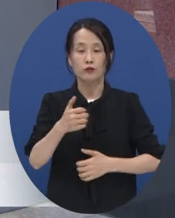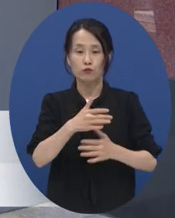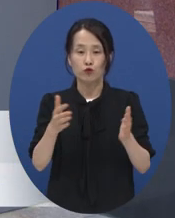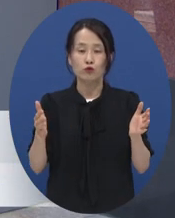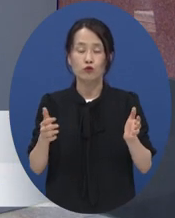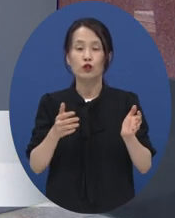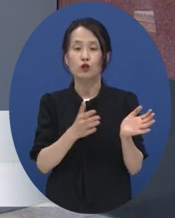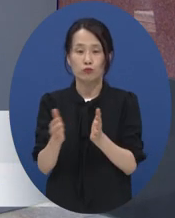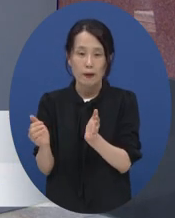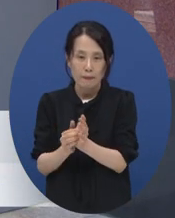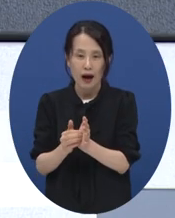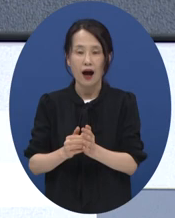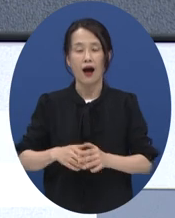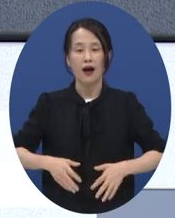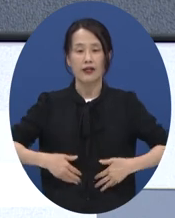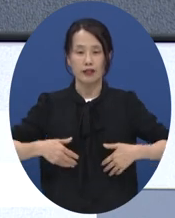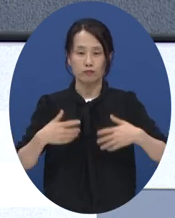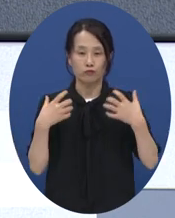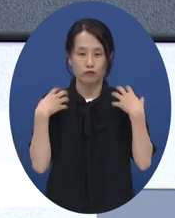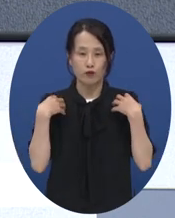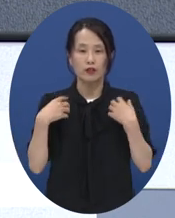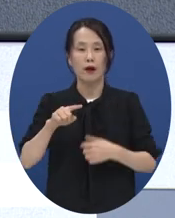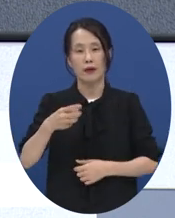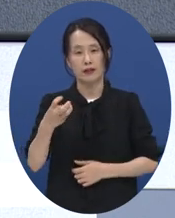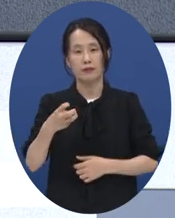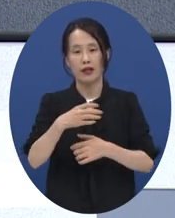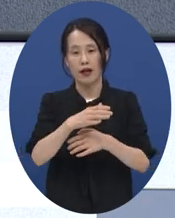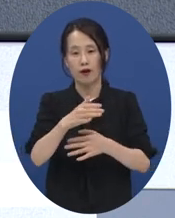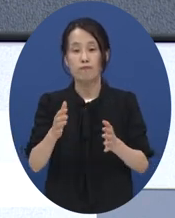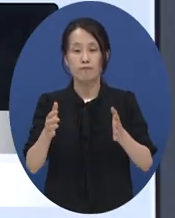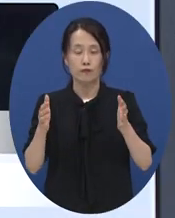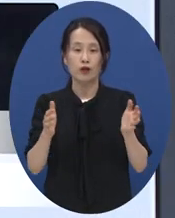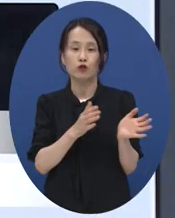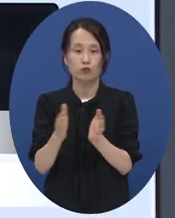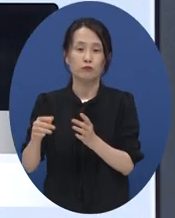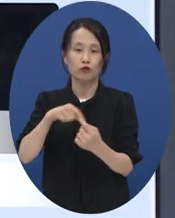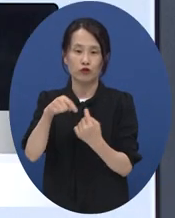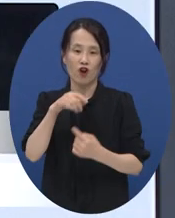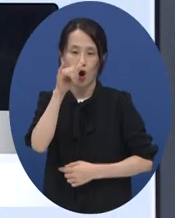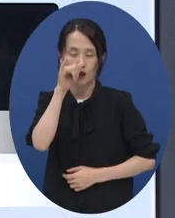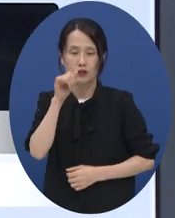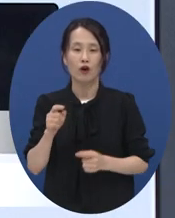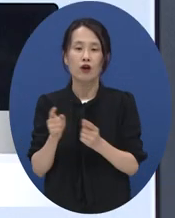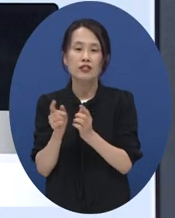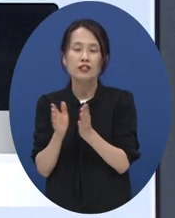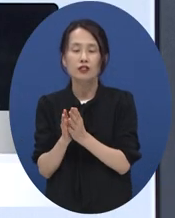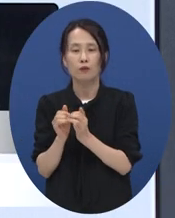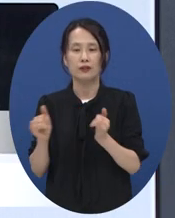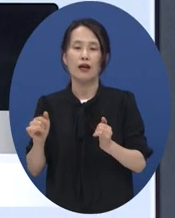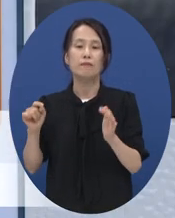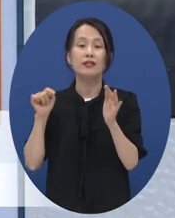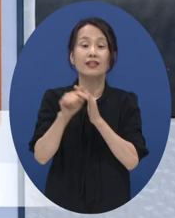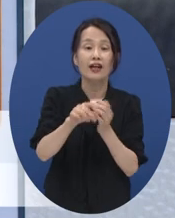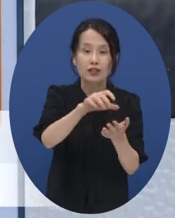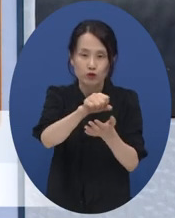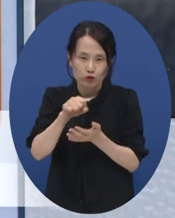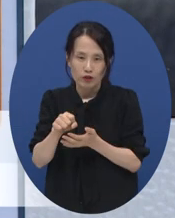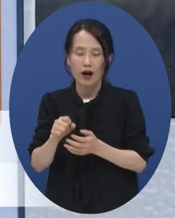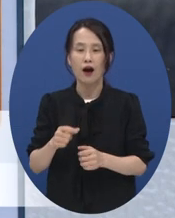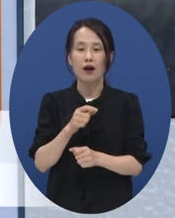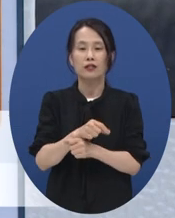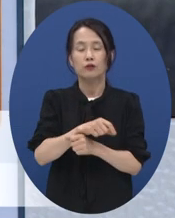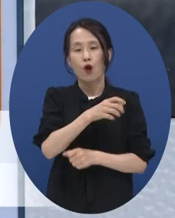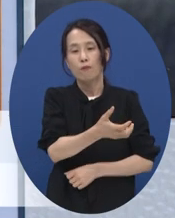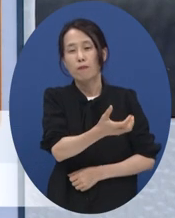청사에 도 팩 3 북한의 택배 함을 확대 운영 합니다 택배 암에 복원된 물건을 지원이 직접 찾으러 가는 방식으로 3세